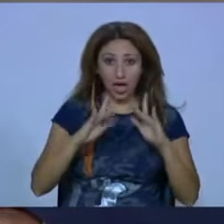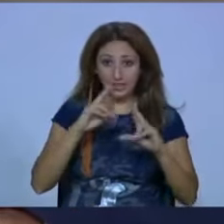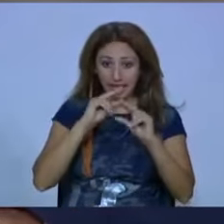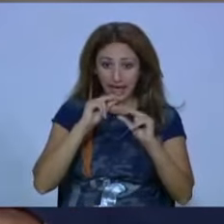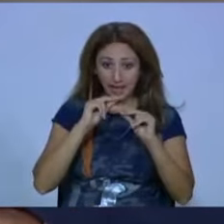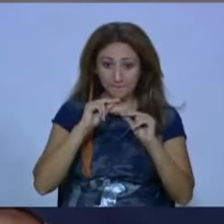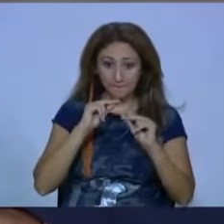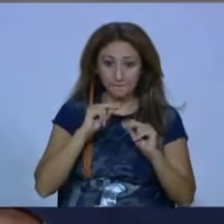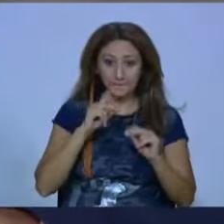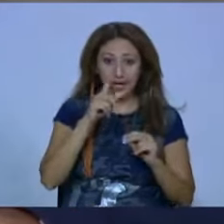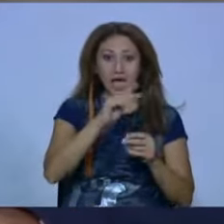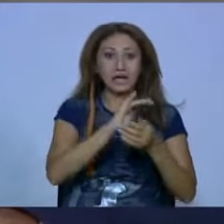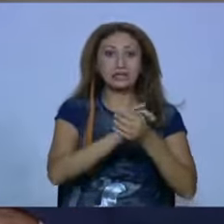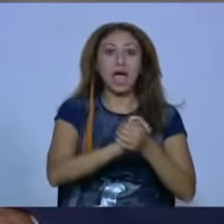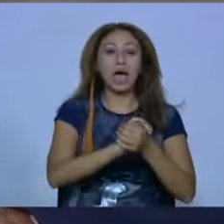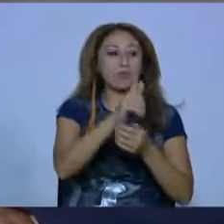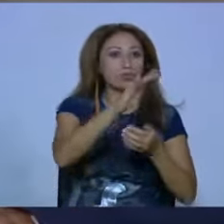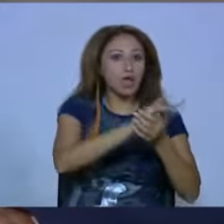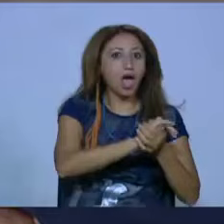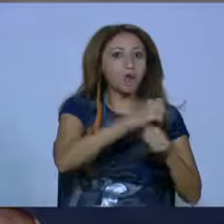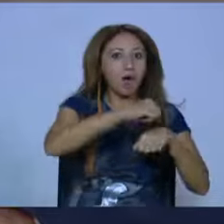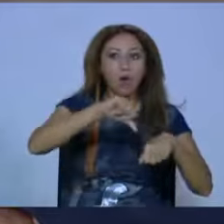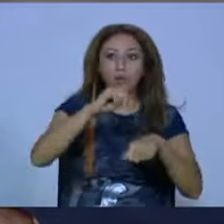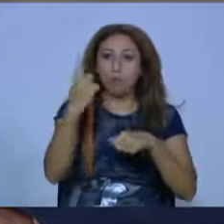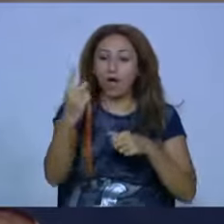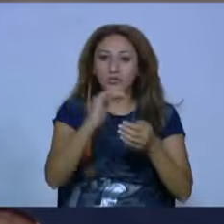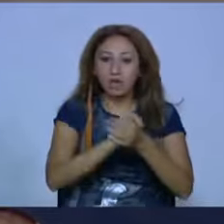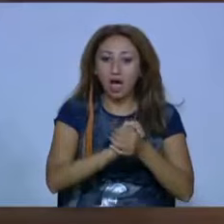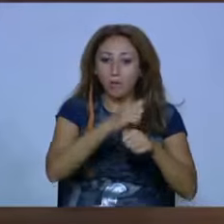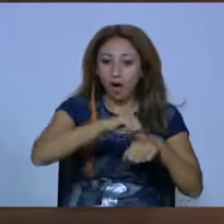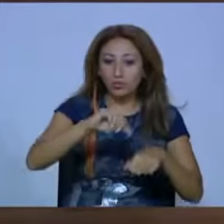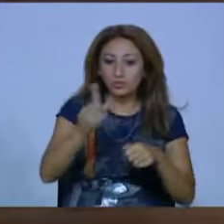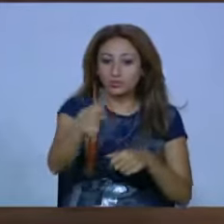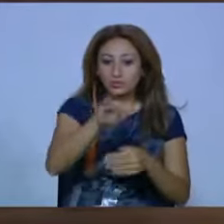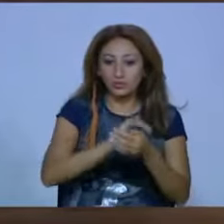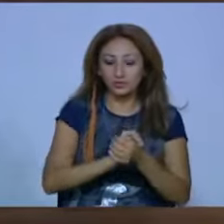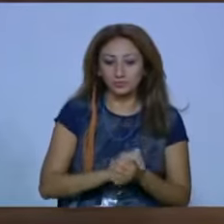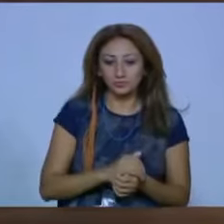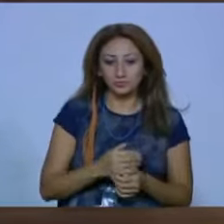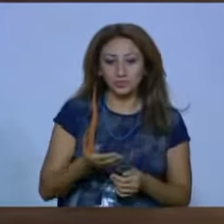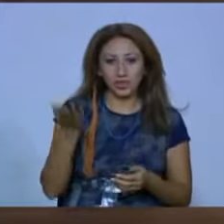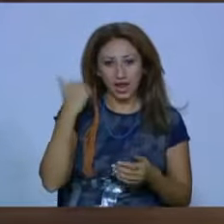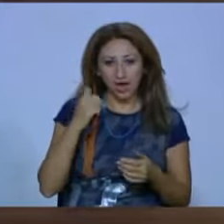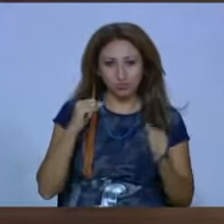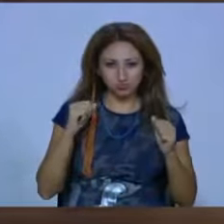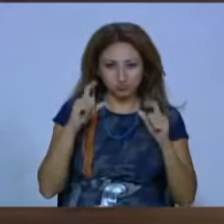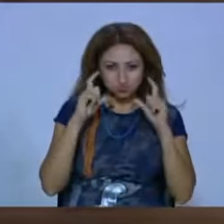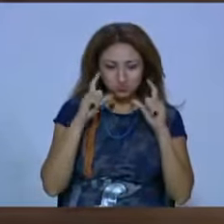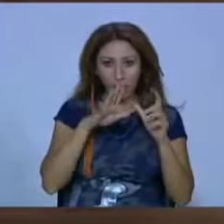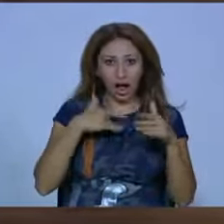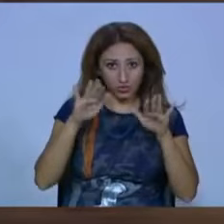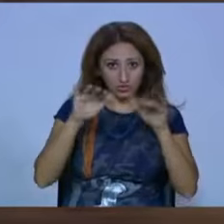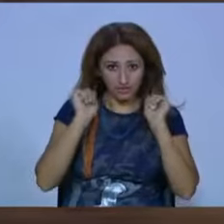تحس ان هو الانتيم بتاع علاء الوحيد. ده غريب جدا. بس هل صحيح علاء كان عايز يعتزل الفن السينما؟ لا،